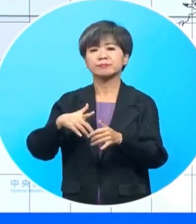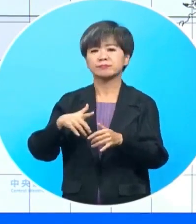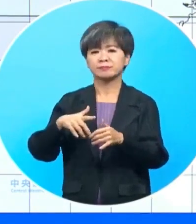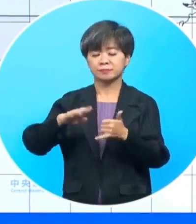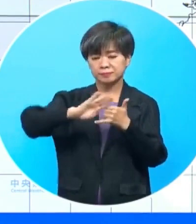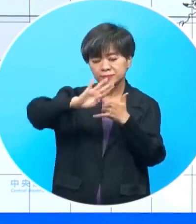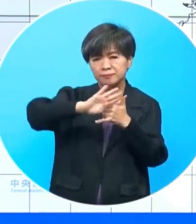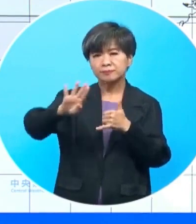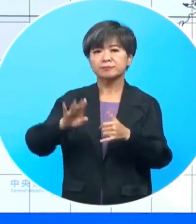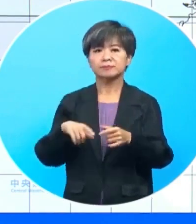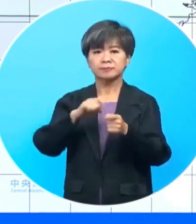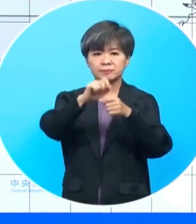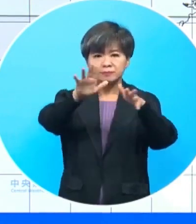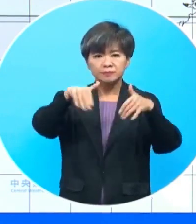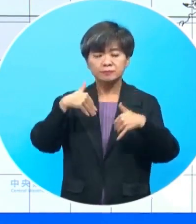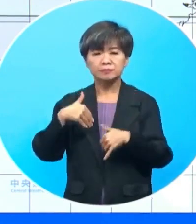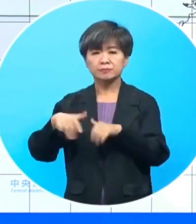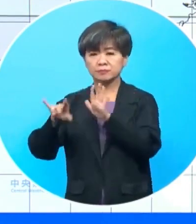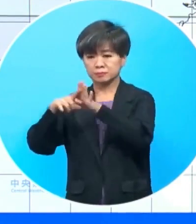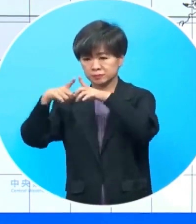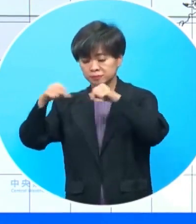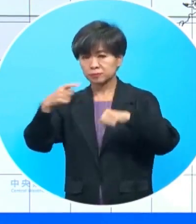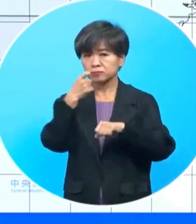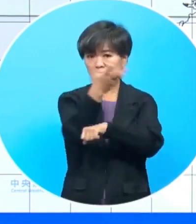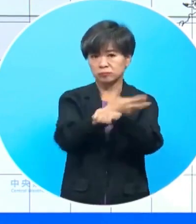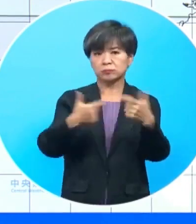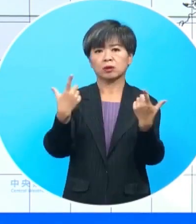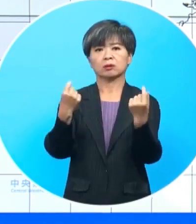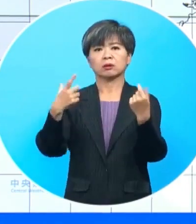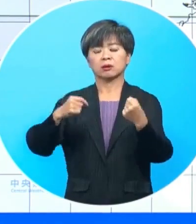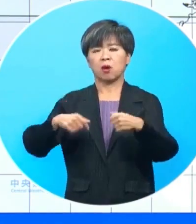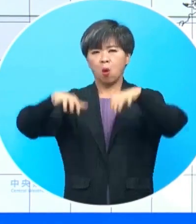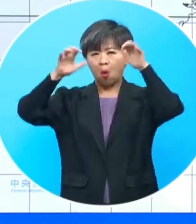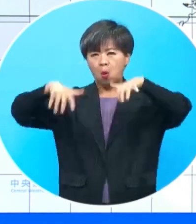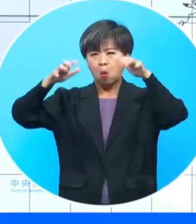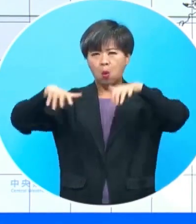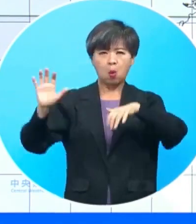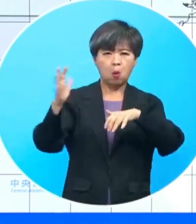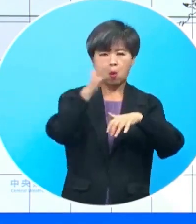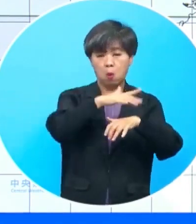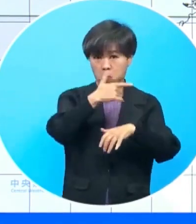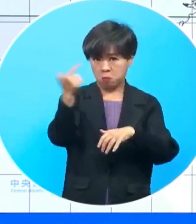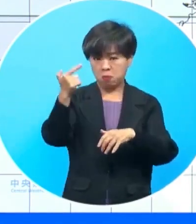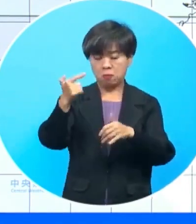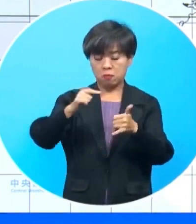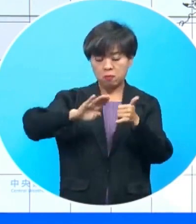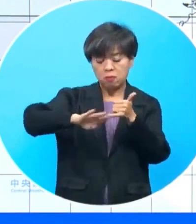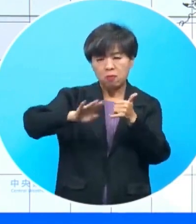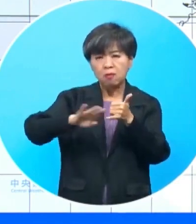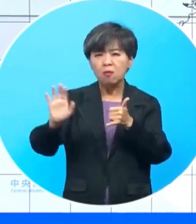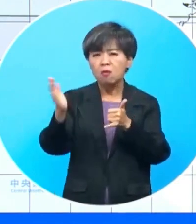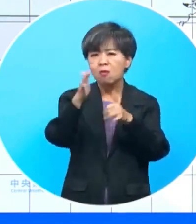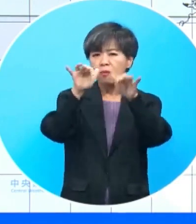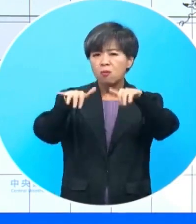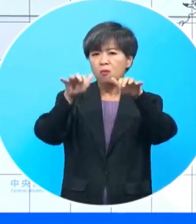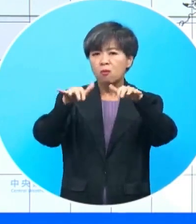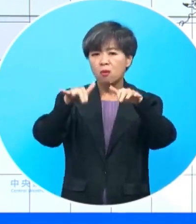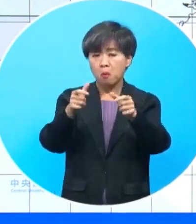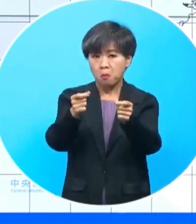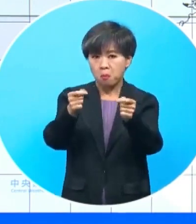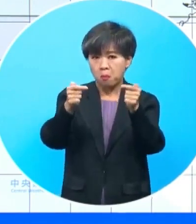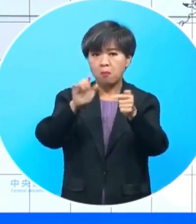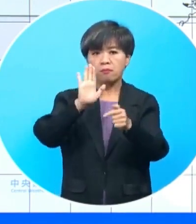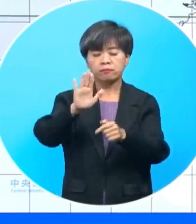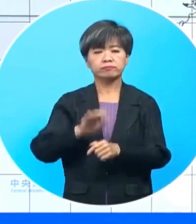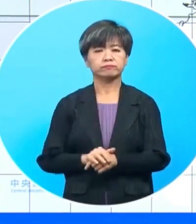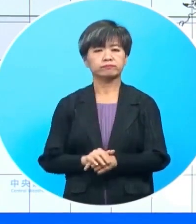岛、兰屿绿岛一些间歇性的阵雨，有时候雨势还蛮大的哦。那另外在南部地区有一些零星的阵雨出现，预